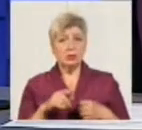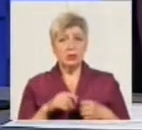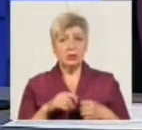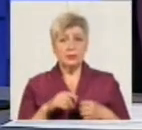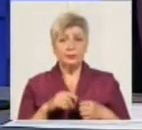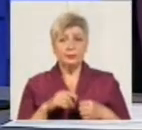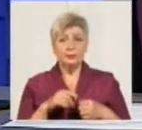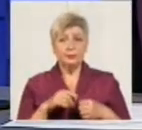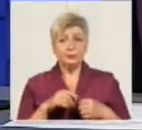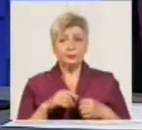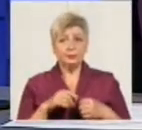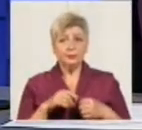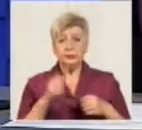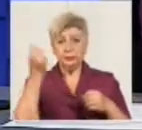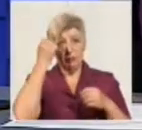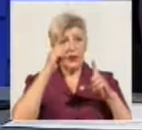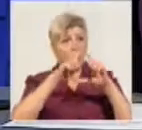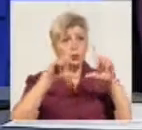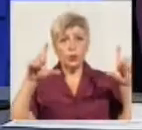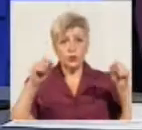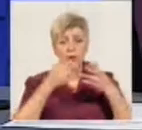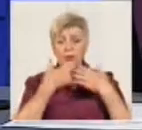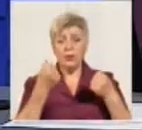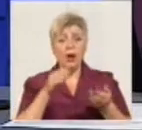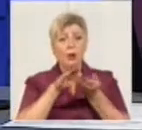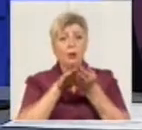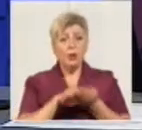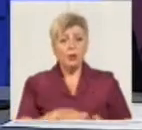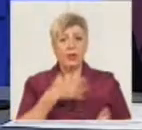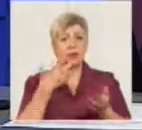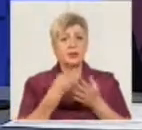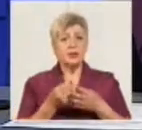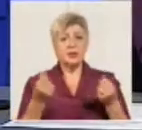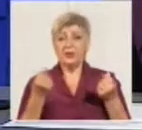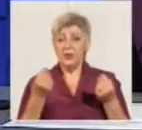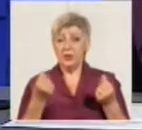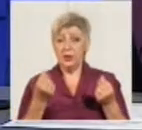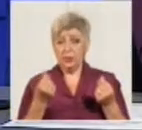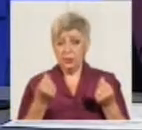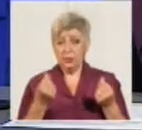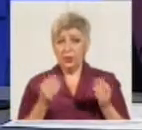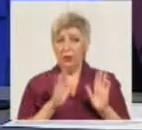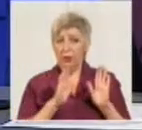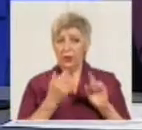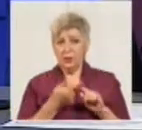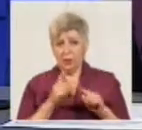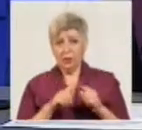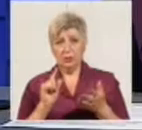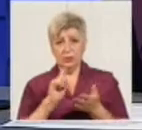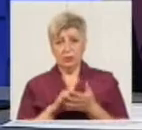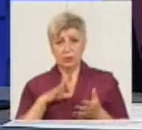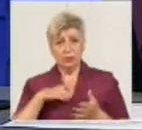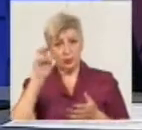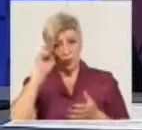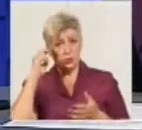немає. Поховали за свої кошти, хоча це також стаття видатків має бути